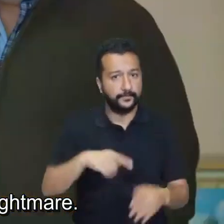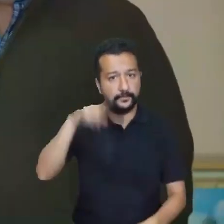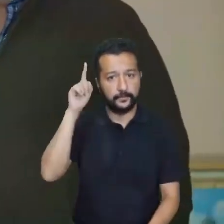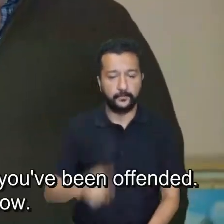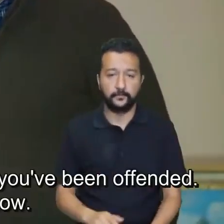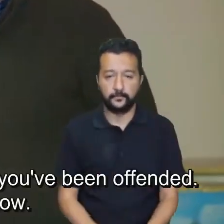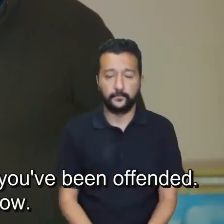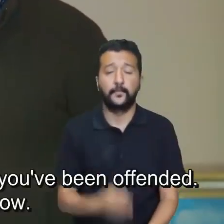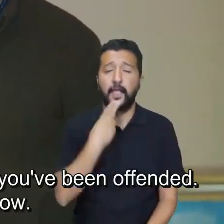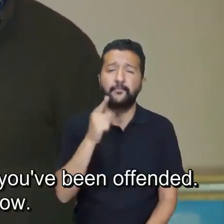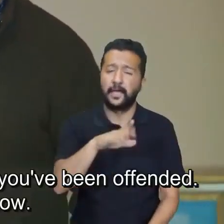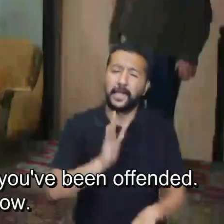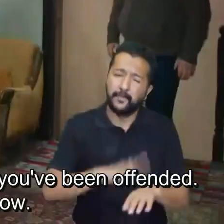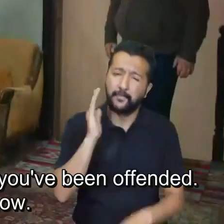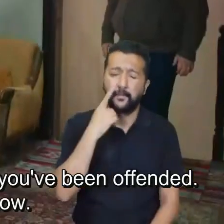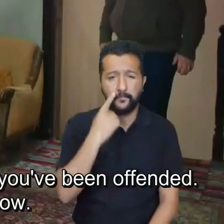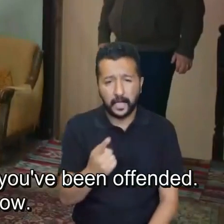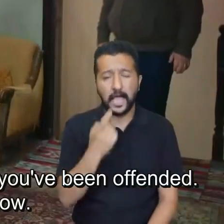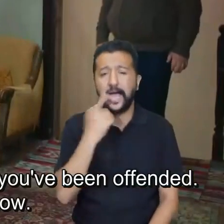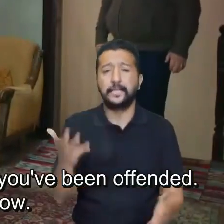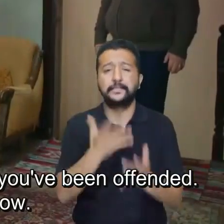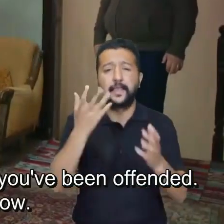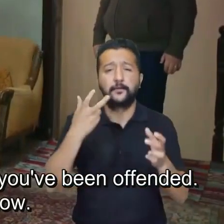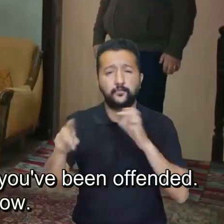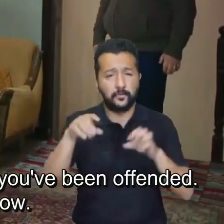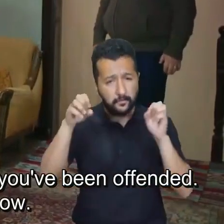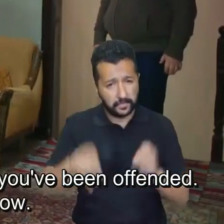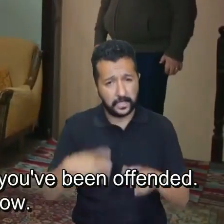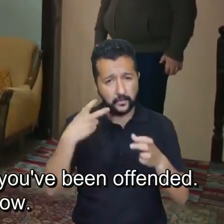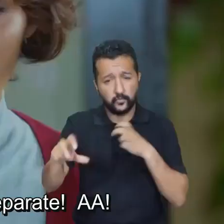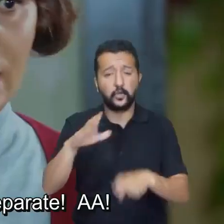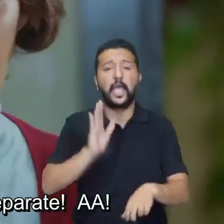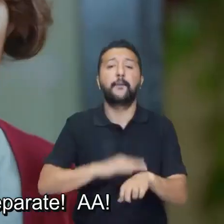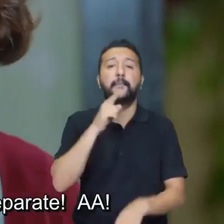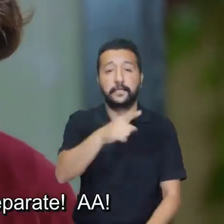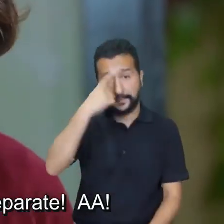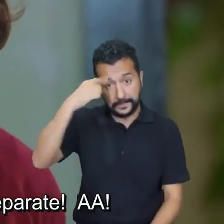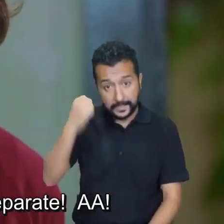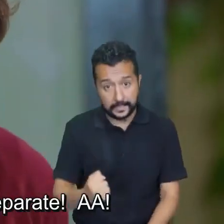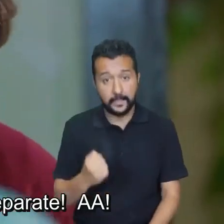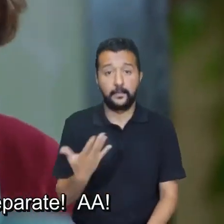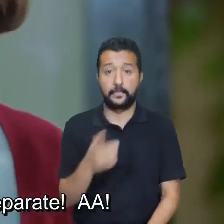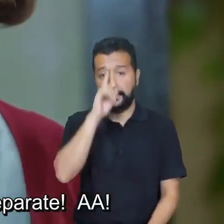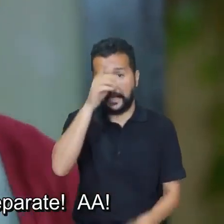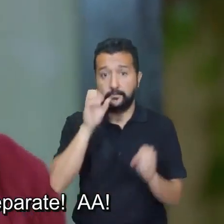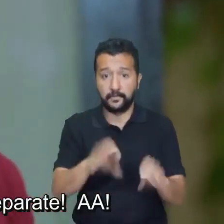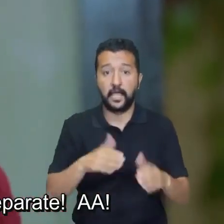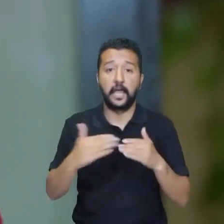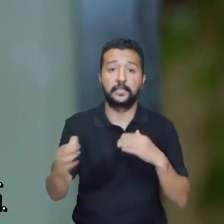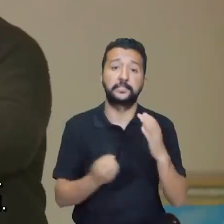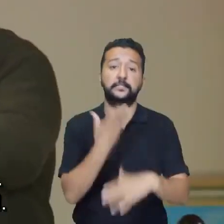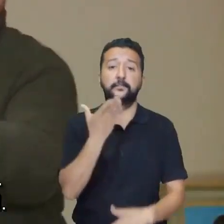tepeme. Abla yapma bak. Bak kaç yıldır küssünüz. Bırakın bu küslüğü artık. Ay, inadın ayrı ya yalnız bırakır ya ayrı